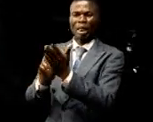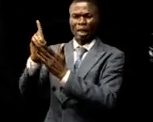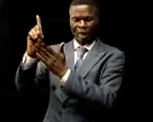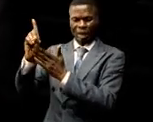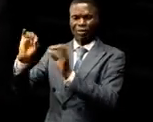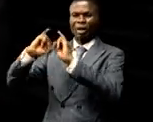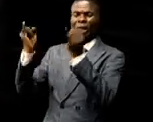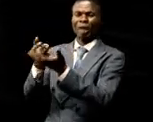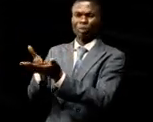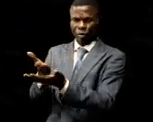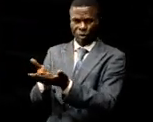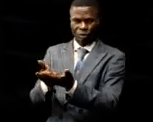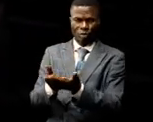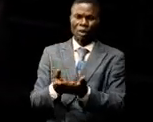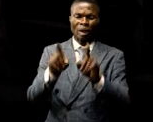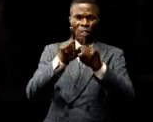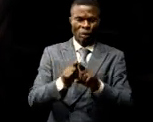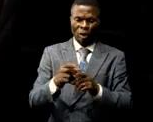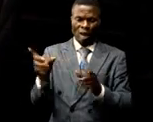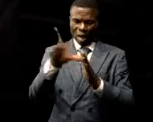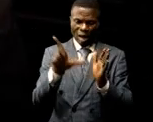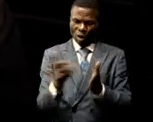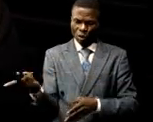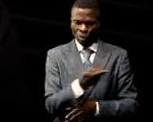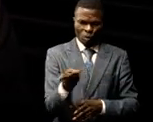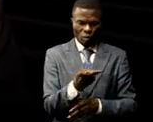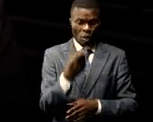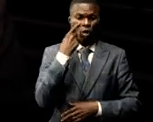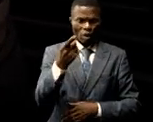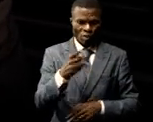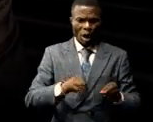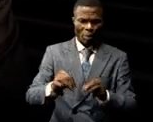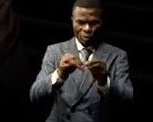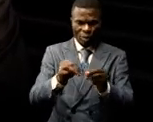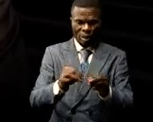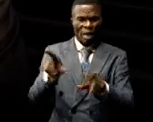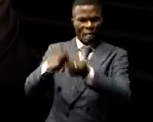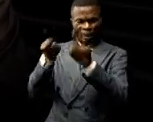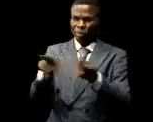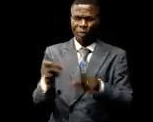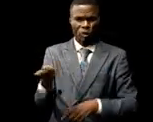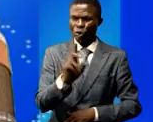industrie. Alors, il ne faut pas, dans la même loi des taxes, qu'on retrouve le mécanisme de prêts.